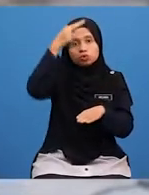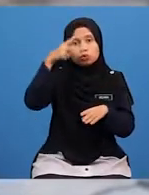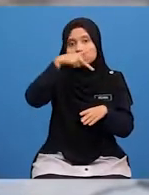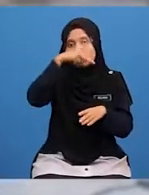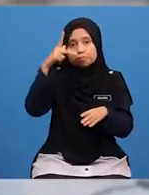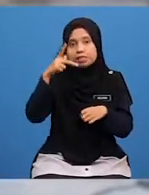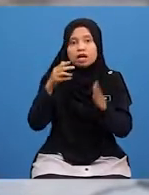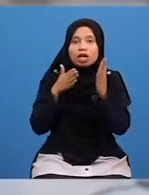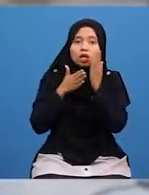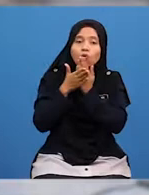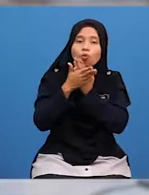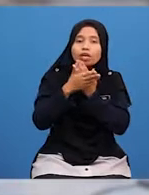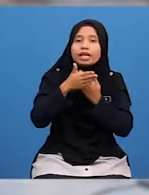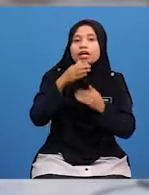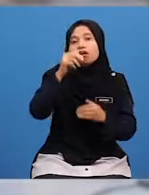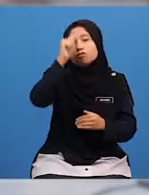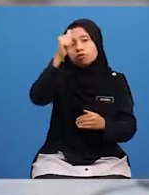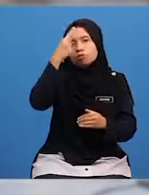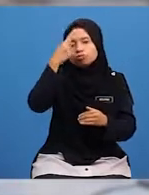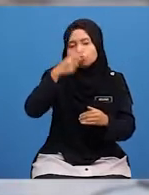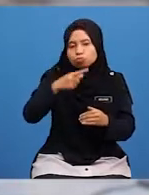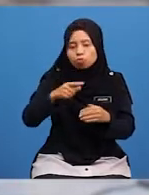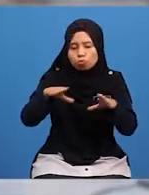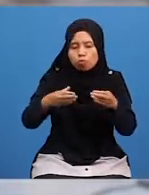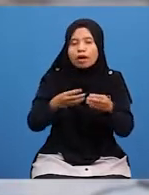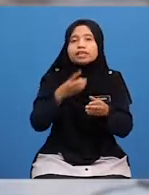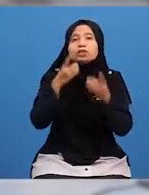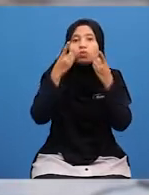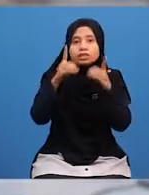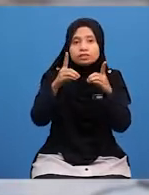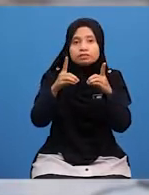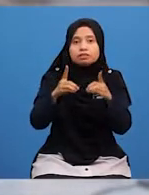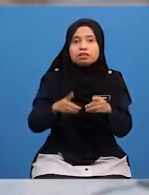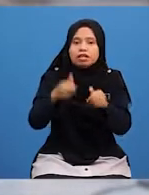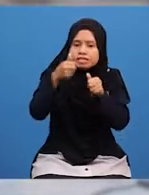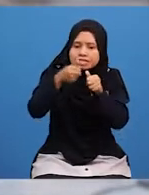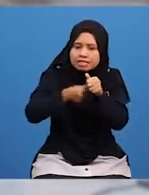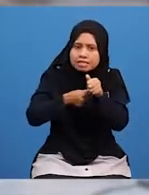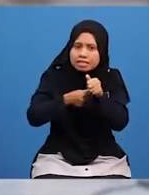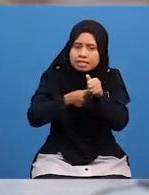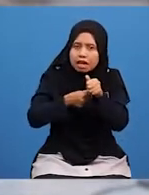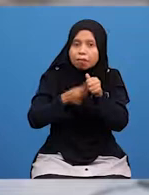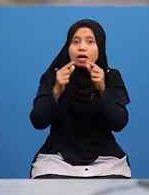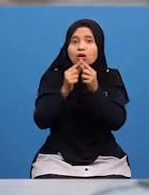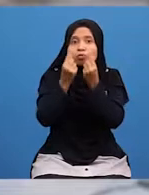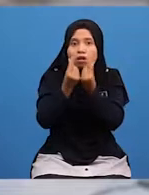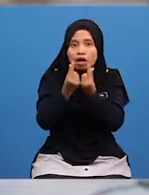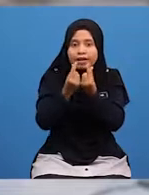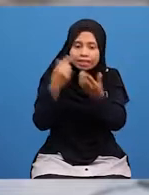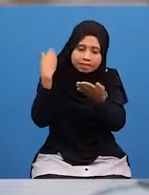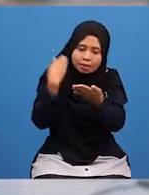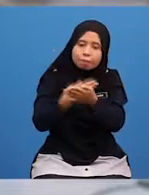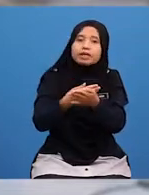dipelihara oleh Allah daripada melakukan dosa. Sudah pasti setiap risalah dan ajaran yang